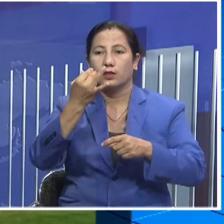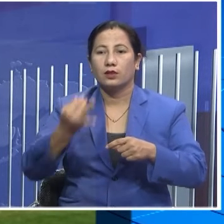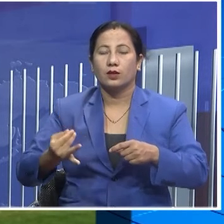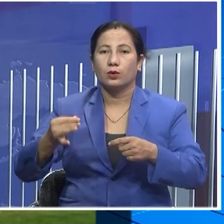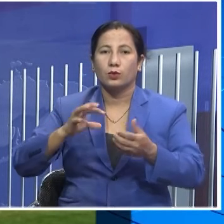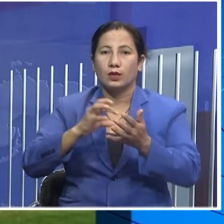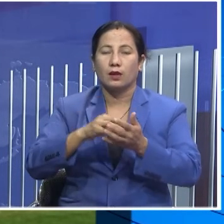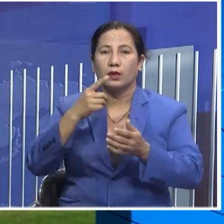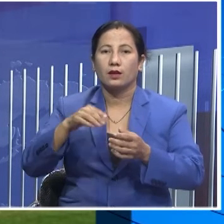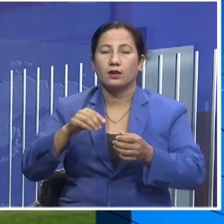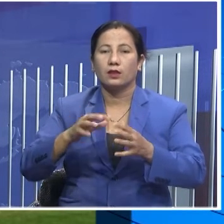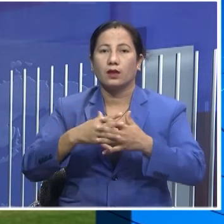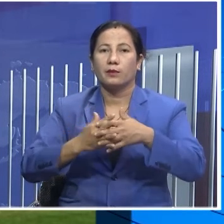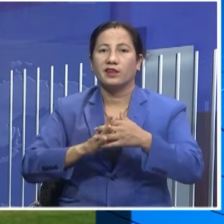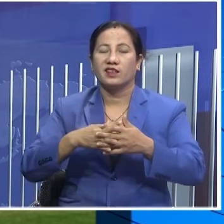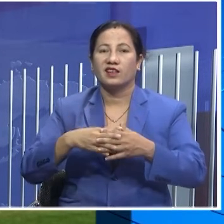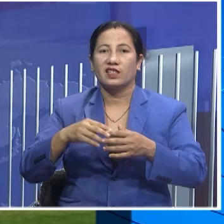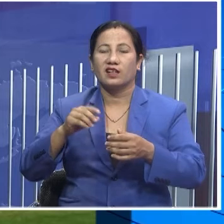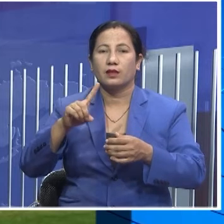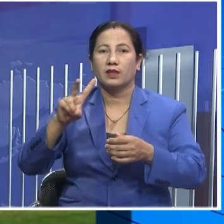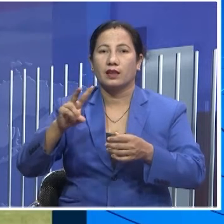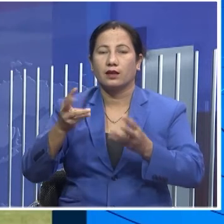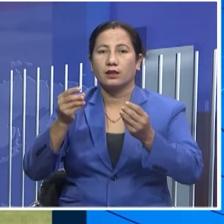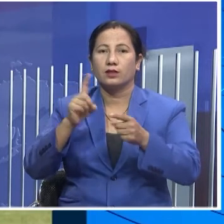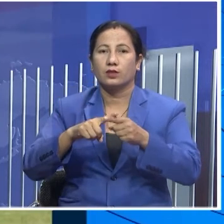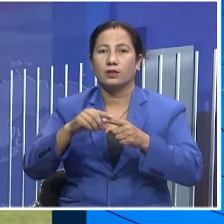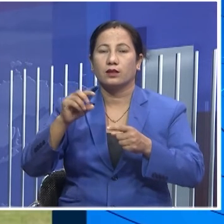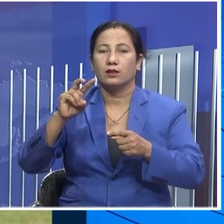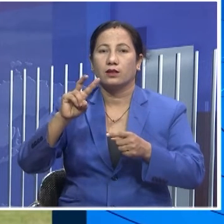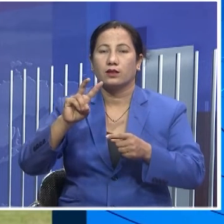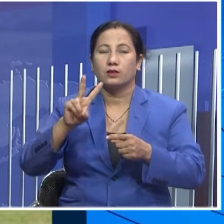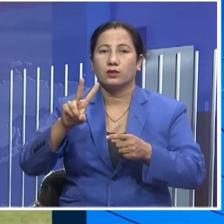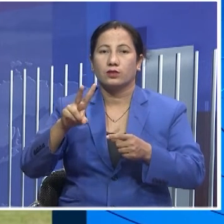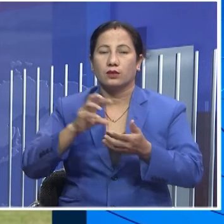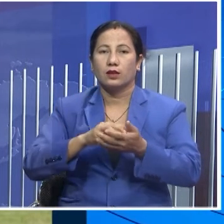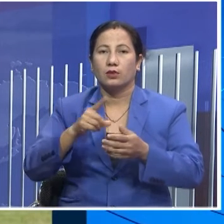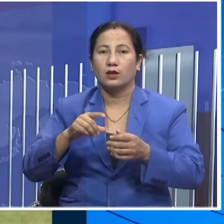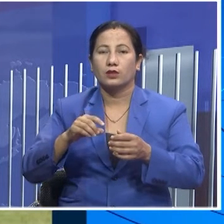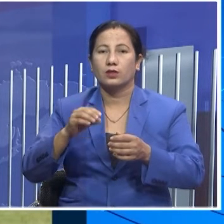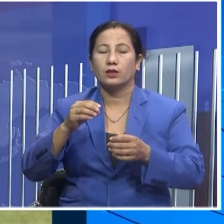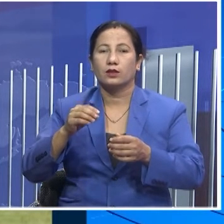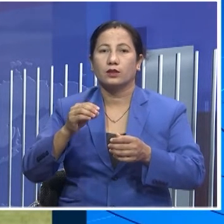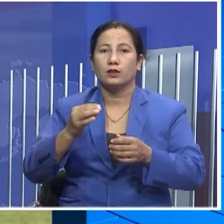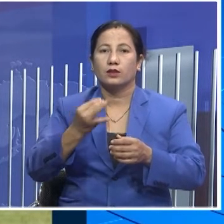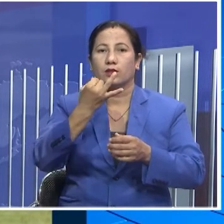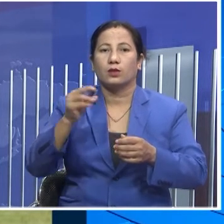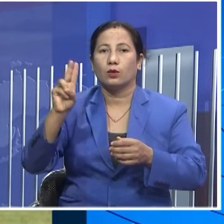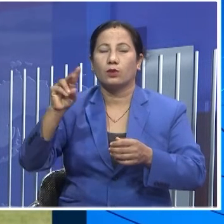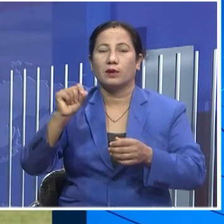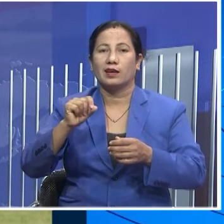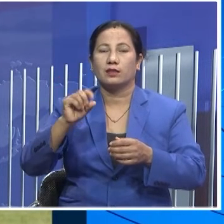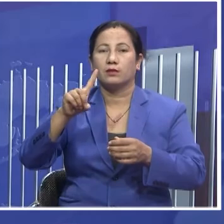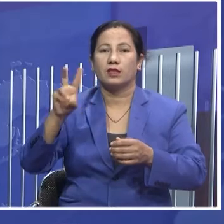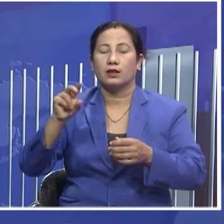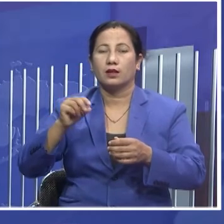अमेरिका 14 खेलमा 12 अङ्क जोडेर दोस्रो स्थानमा रहेको छ। त्यसै ओमान 12 खेलमा 20 अङ्क जोडेर शीर्ष स्थानमा रहेको